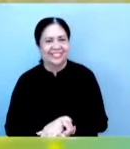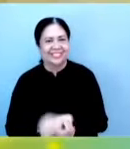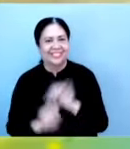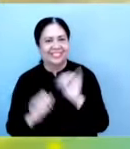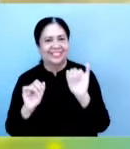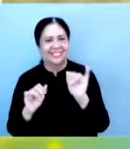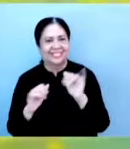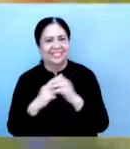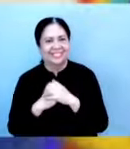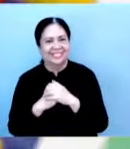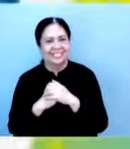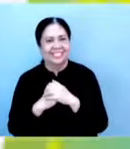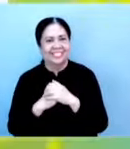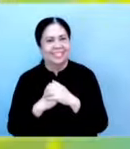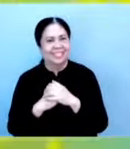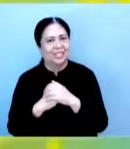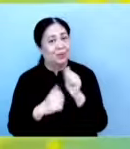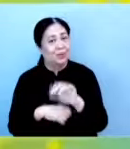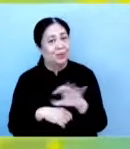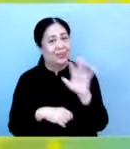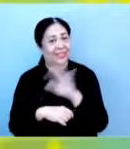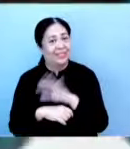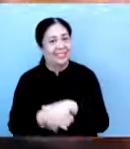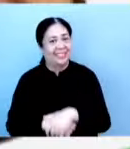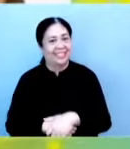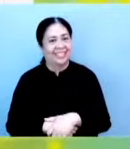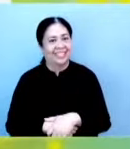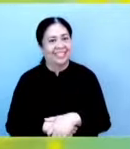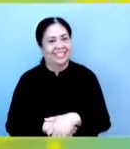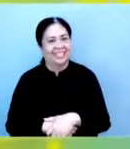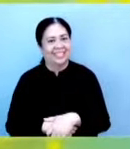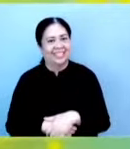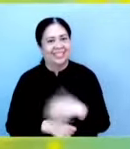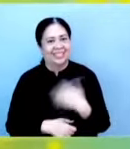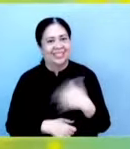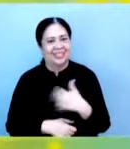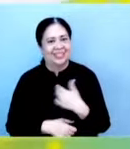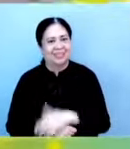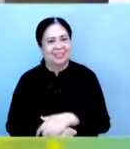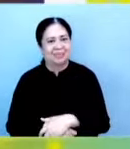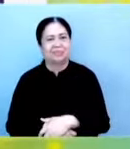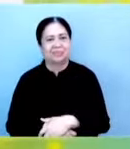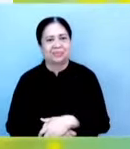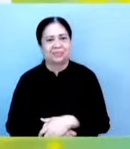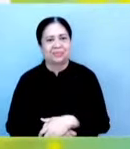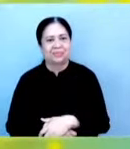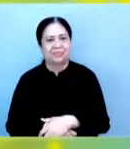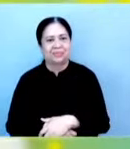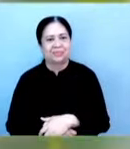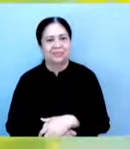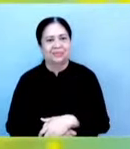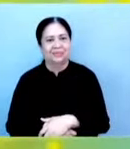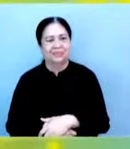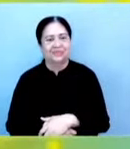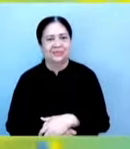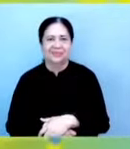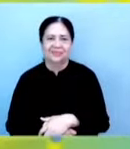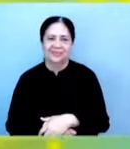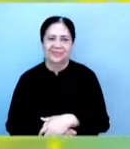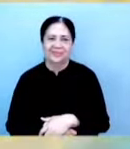bas good sila sa mga tayo Dian si